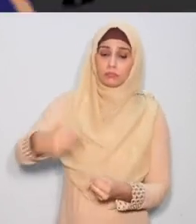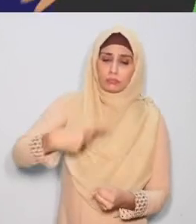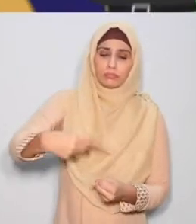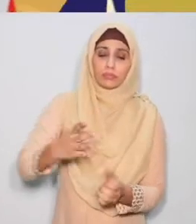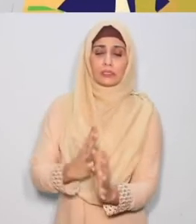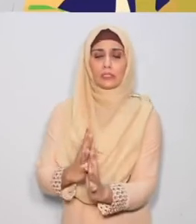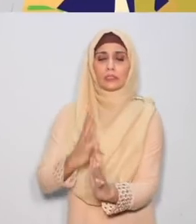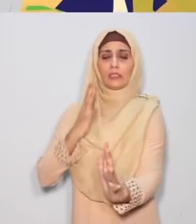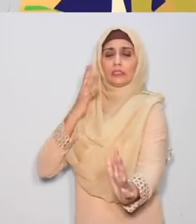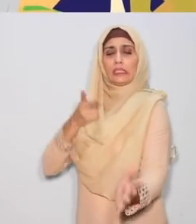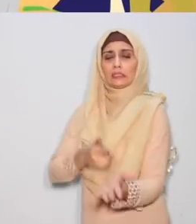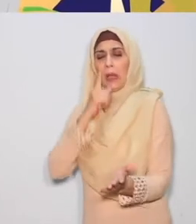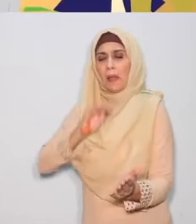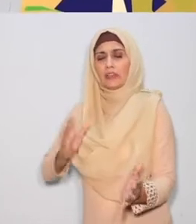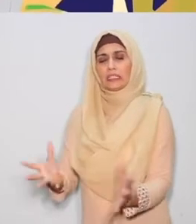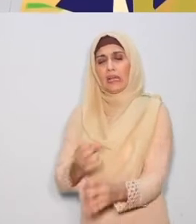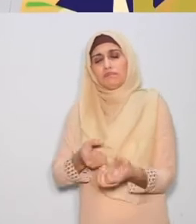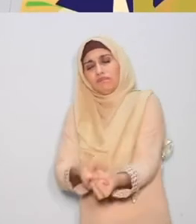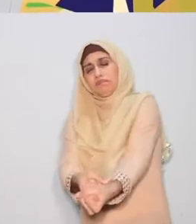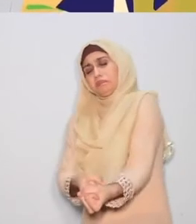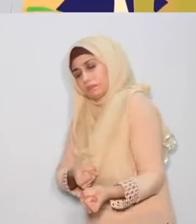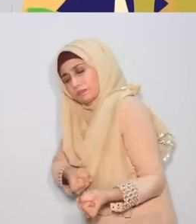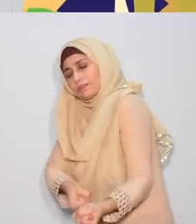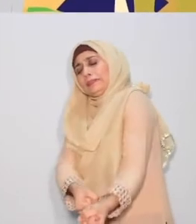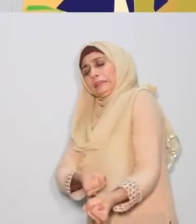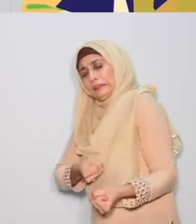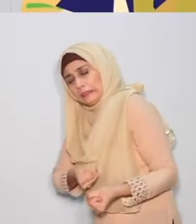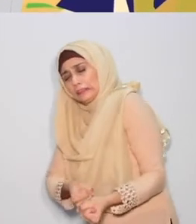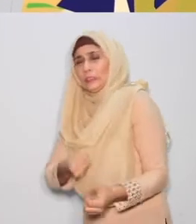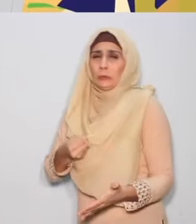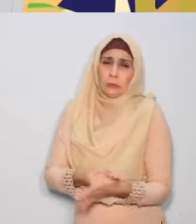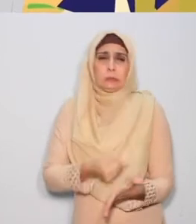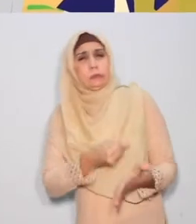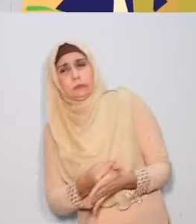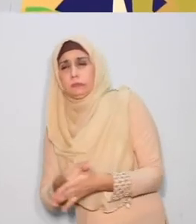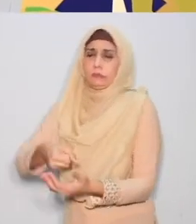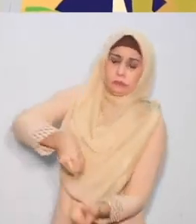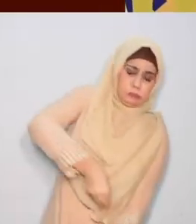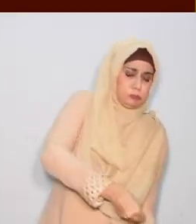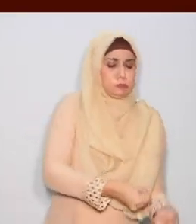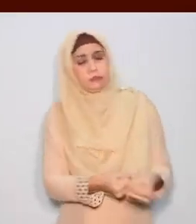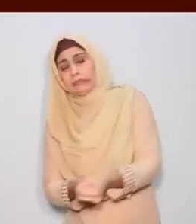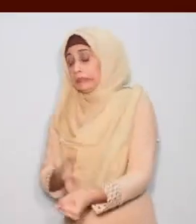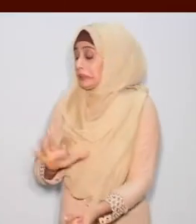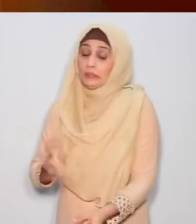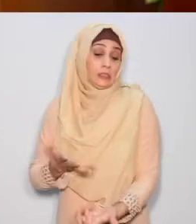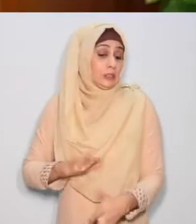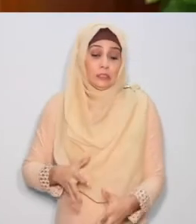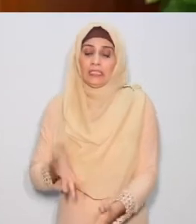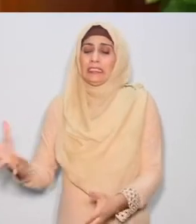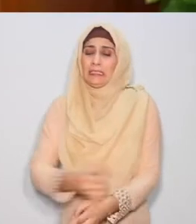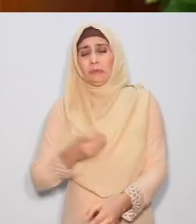खींचा, बच्चों ने बीवी को खींचा, बीवी ने किसान को खींचा और किसान ने आलू को खींचा। और